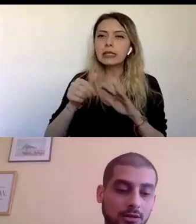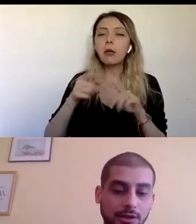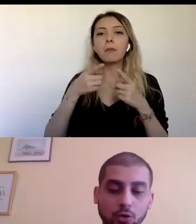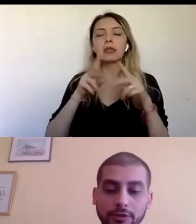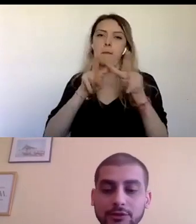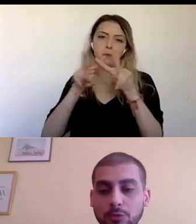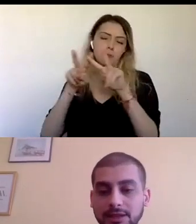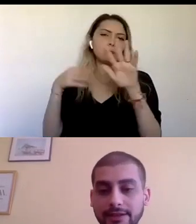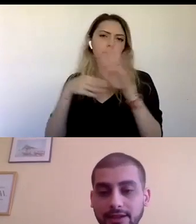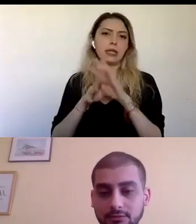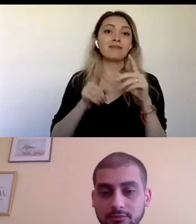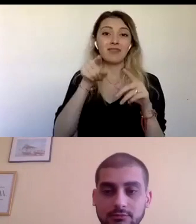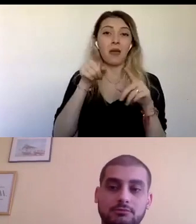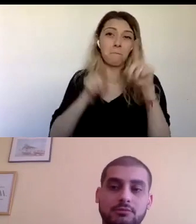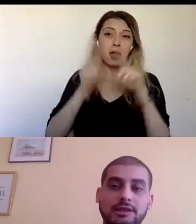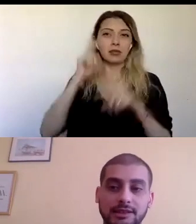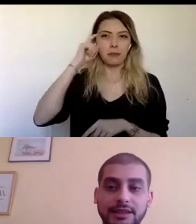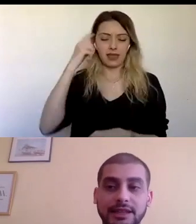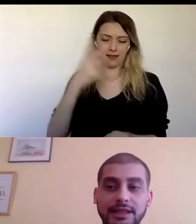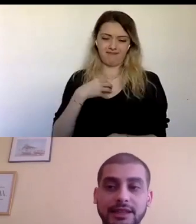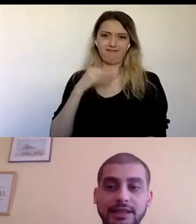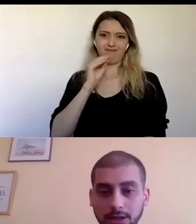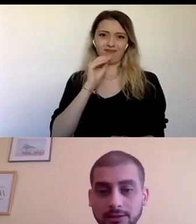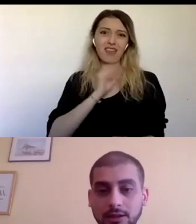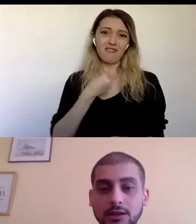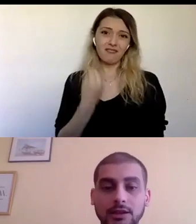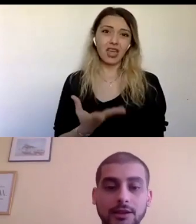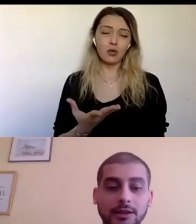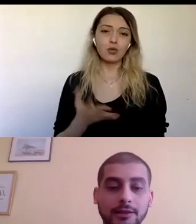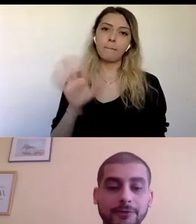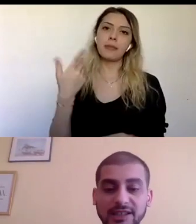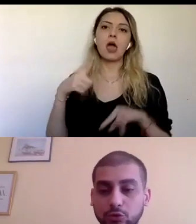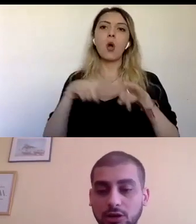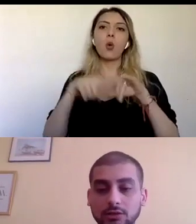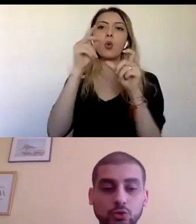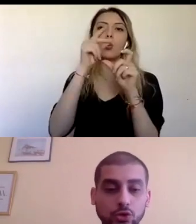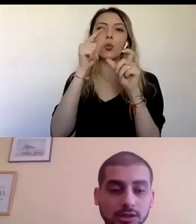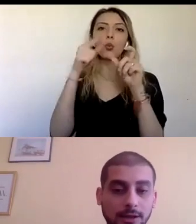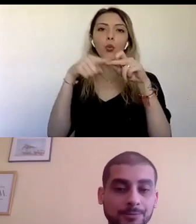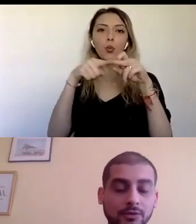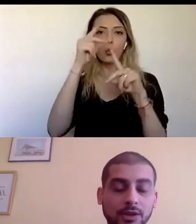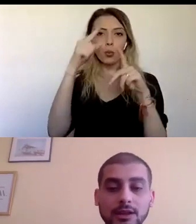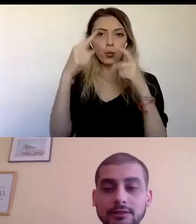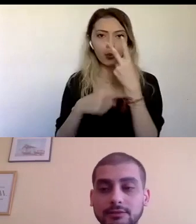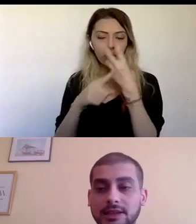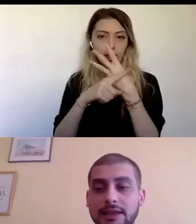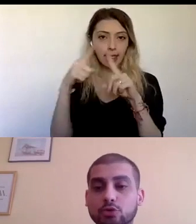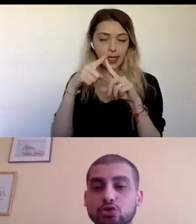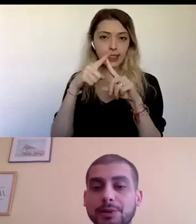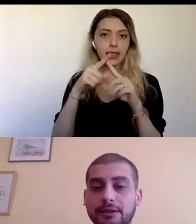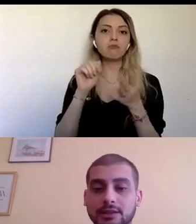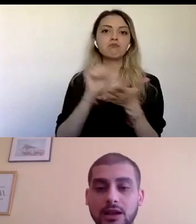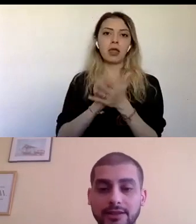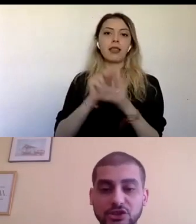olarak hürriyet.com.tr sitesine girdiğiniz zaman Facebook'a, Google'a ve